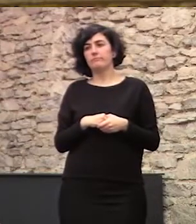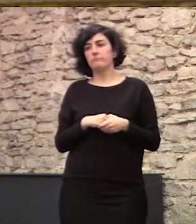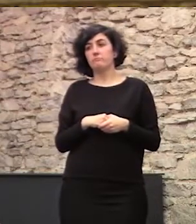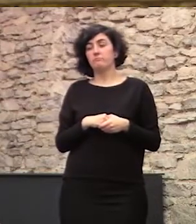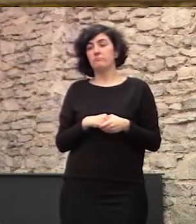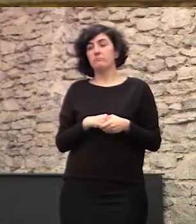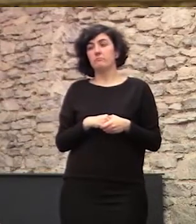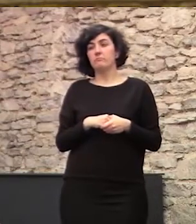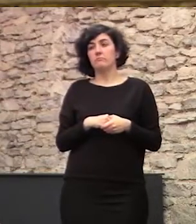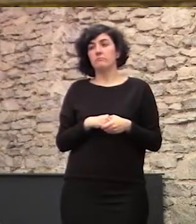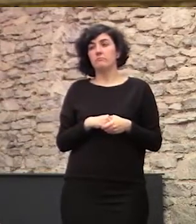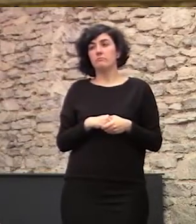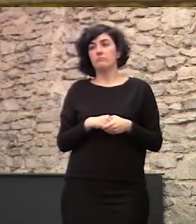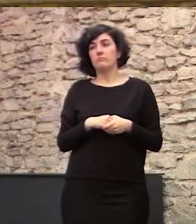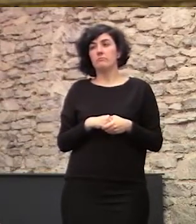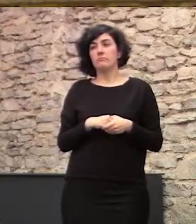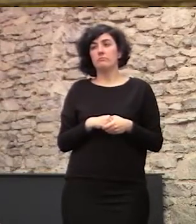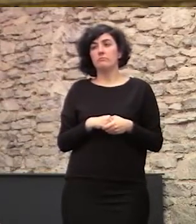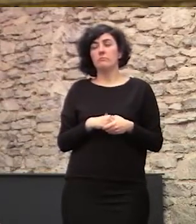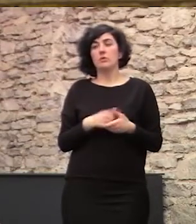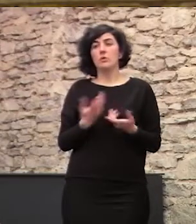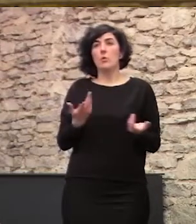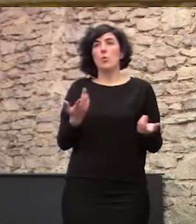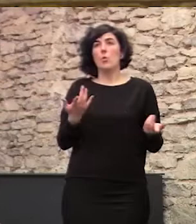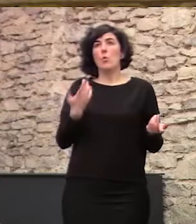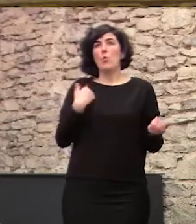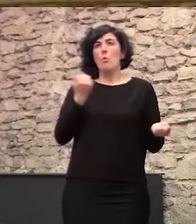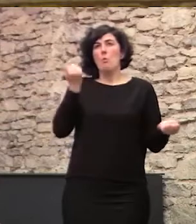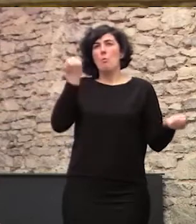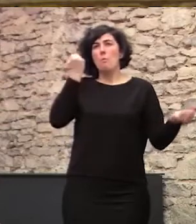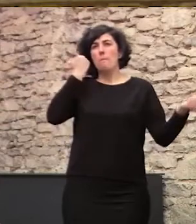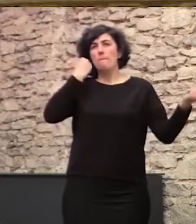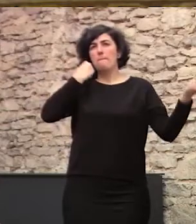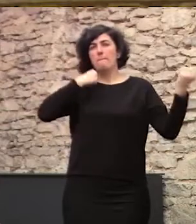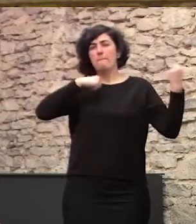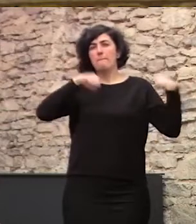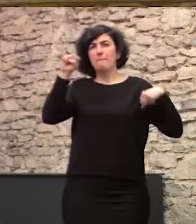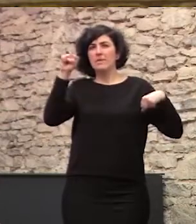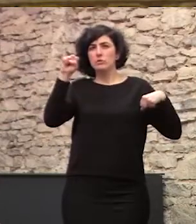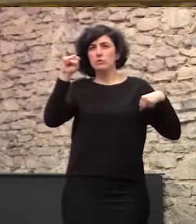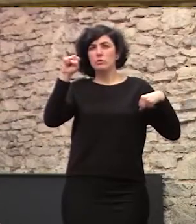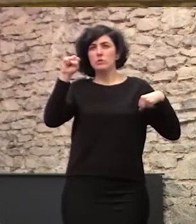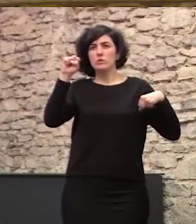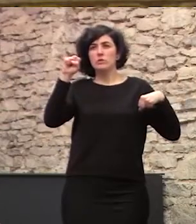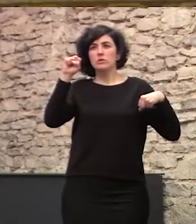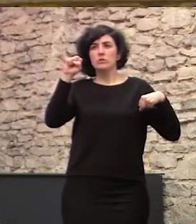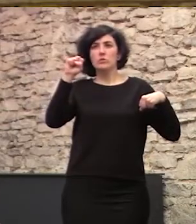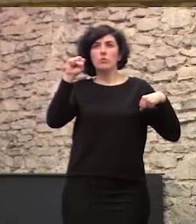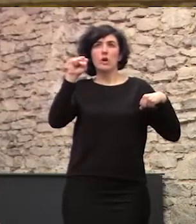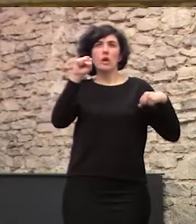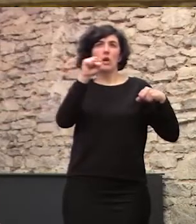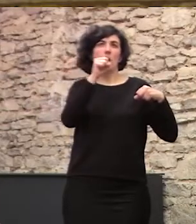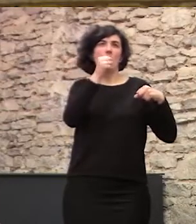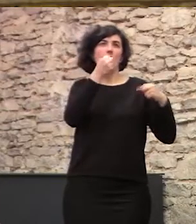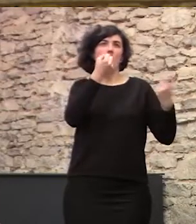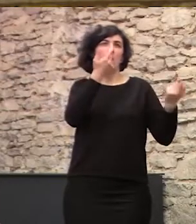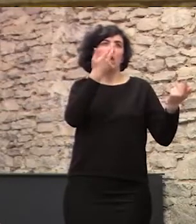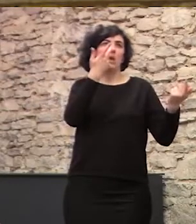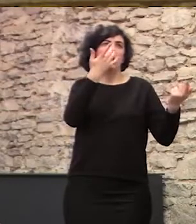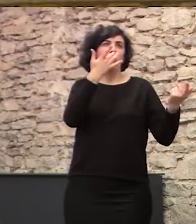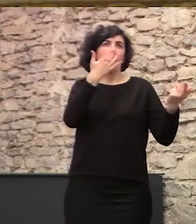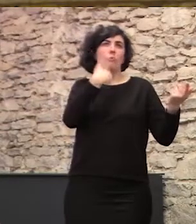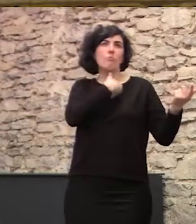eta igual pertsona hiei buruzko ertzua baino gehiago agertu arazi.